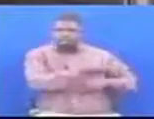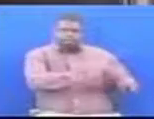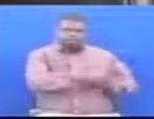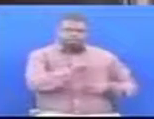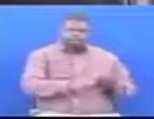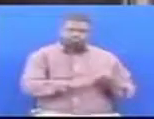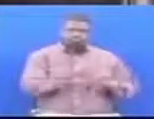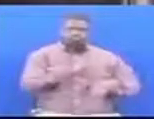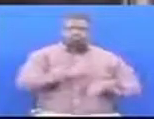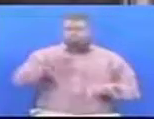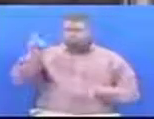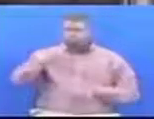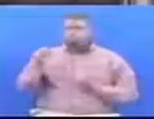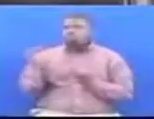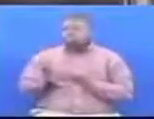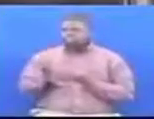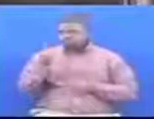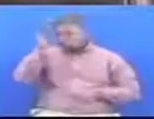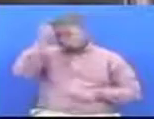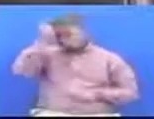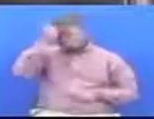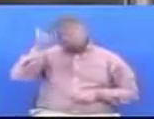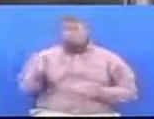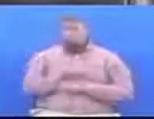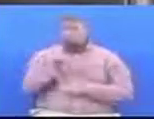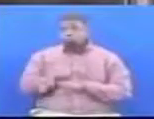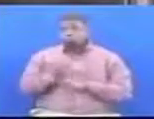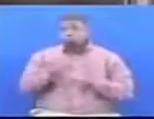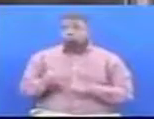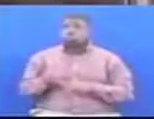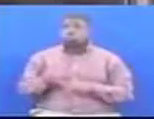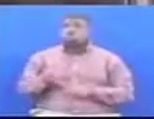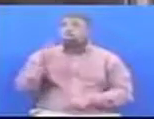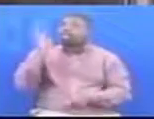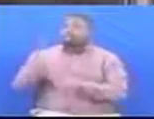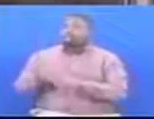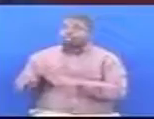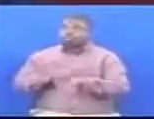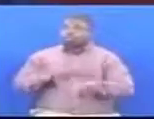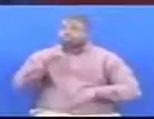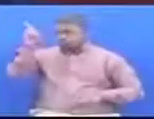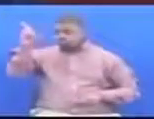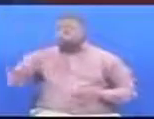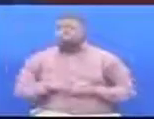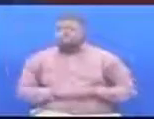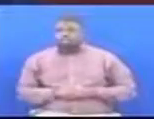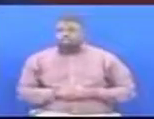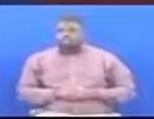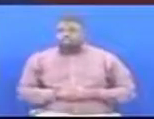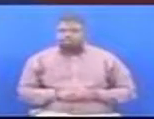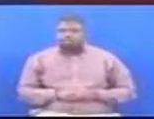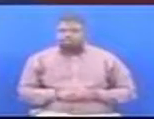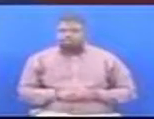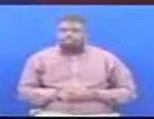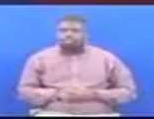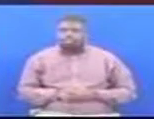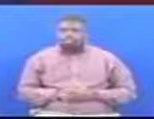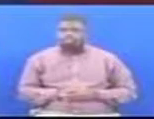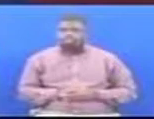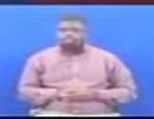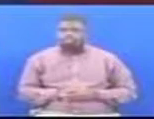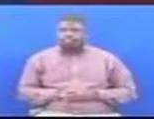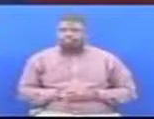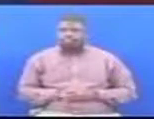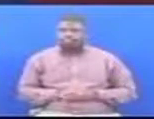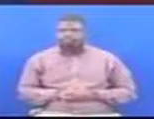Wabunge waliokuwepo wakati ule ni wachache, wanaweza kukumbuka shughuli ilivyokuwa pevu wakati ule tukiwa kwenye ukumbi ule mwingine